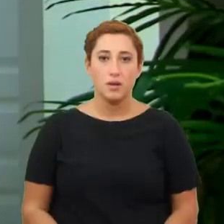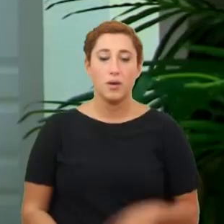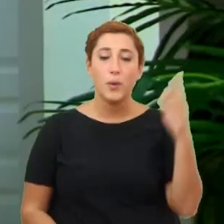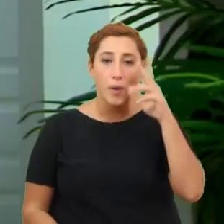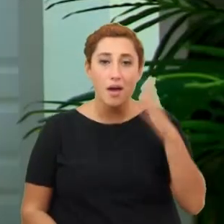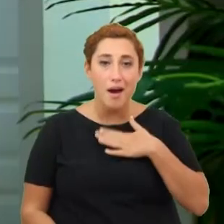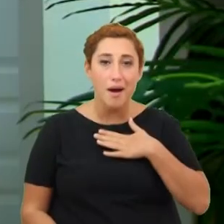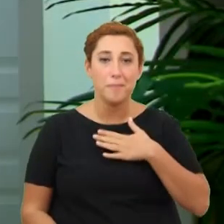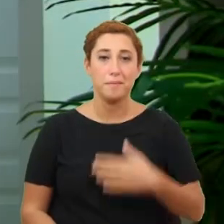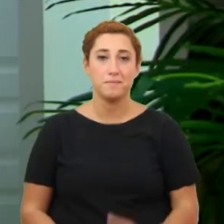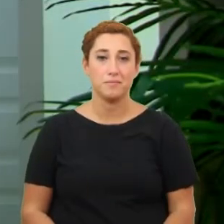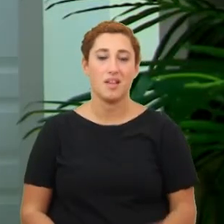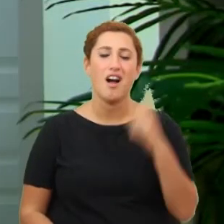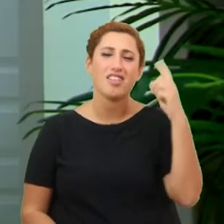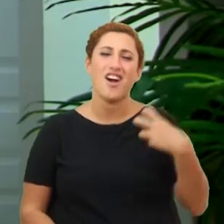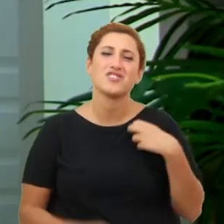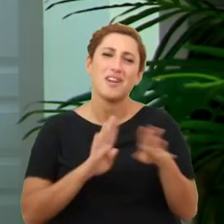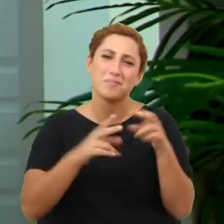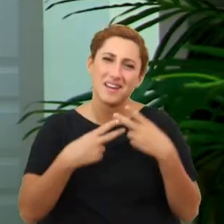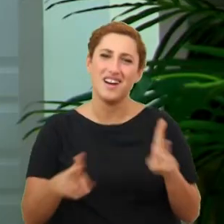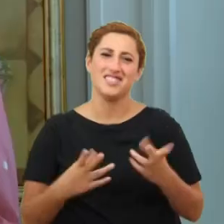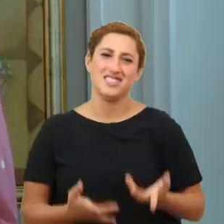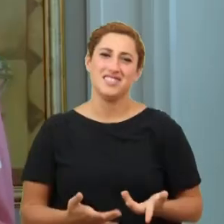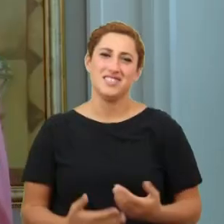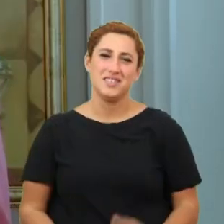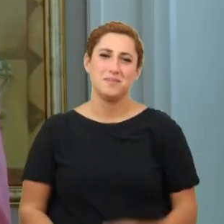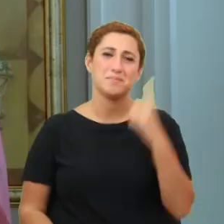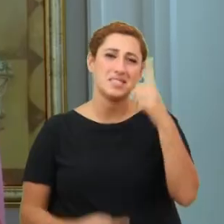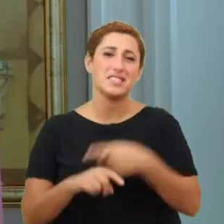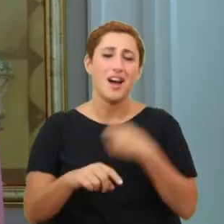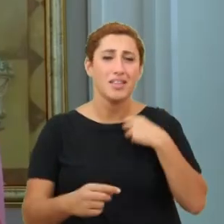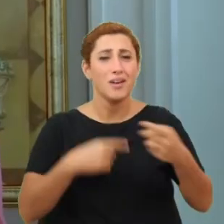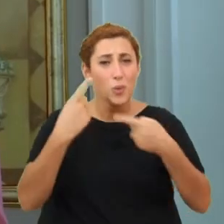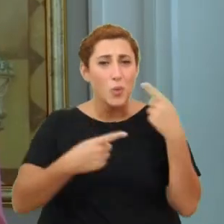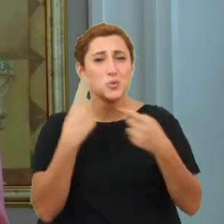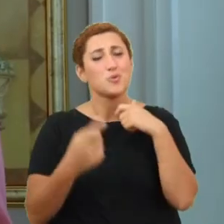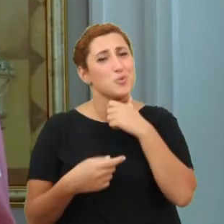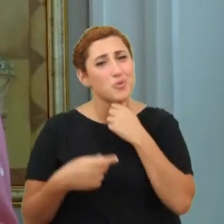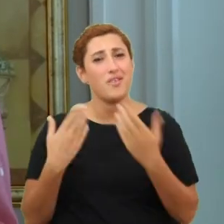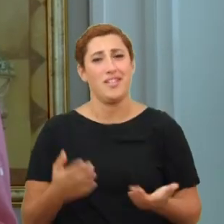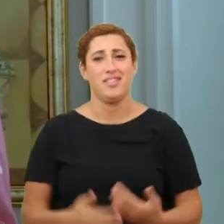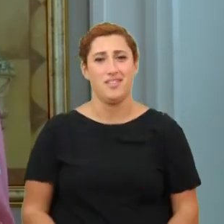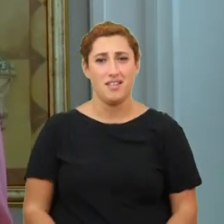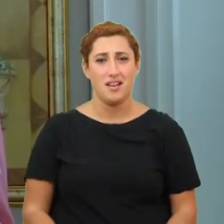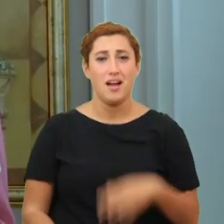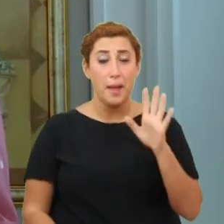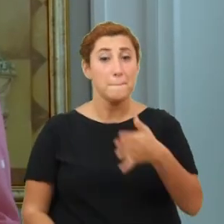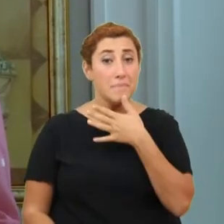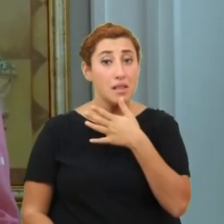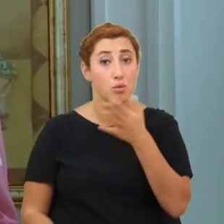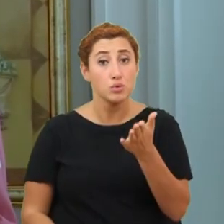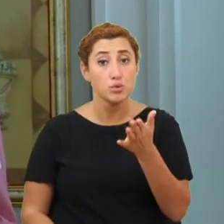Ya Allah aşkına aç şu kapıyı ya. Bir saattir dil döküyorum burada, ne olur ya. Hep